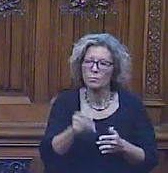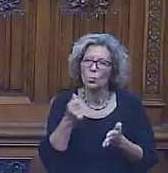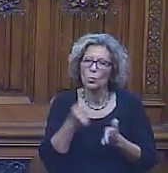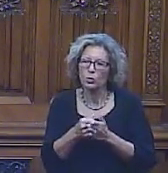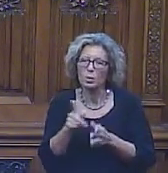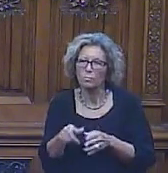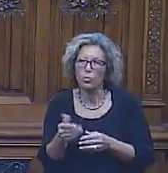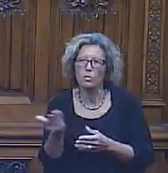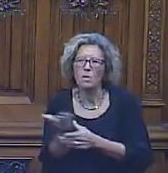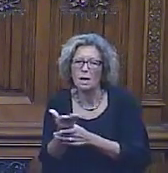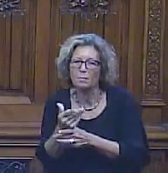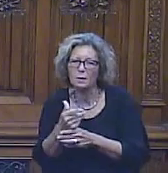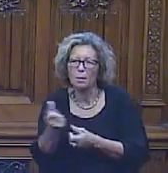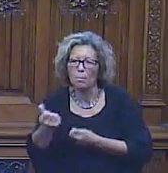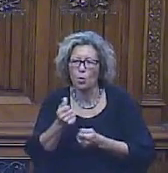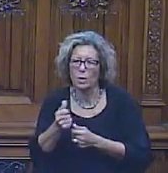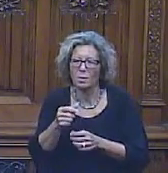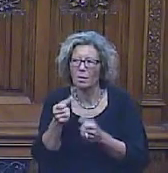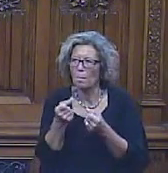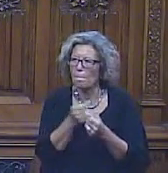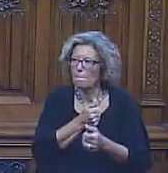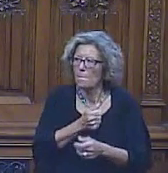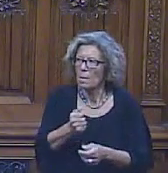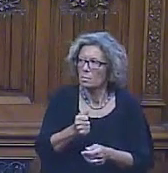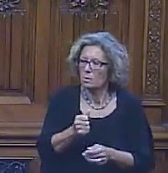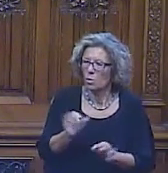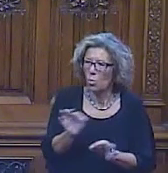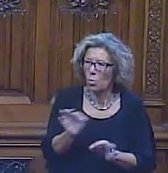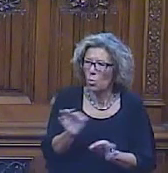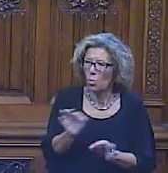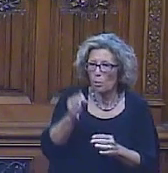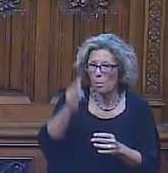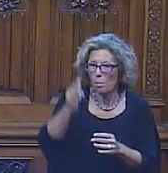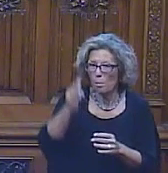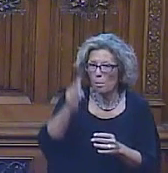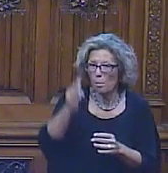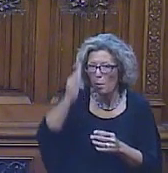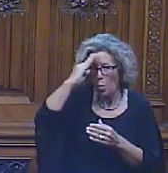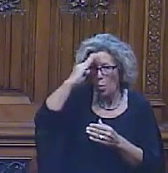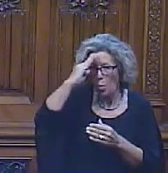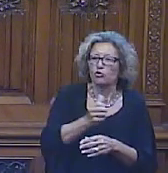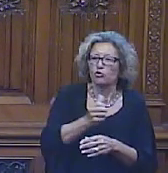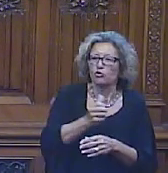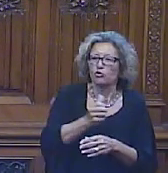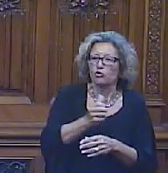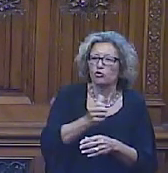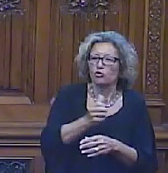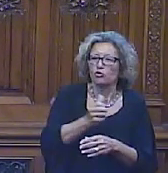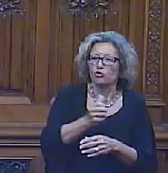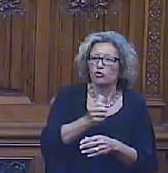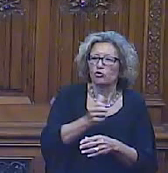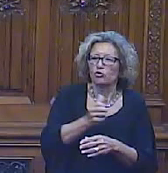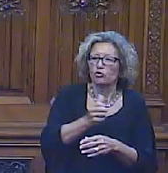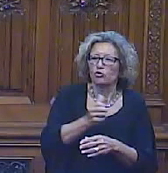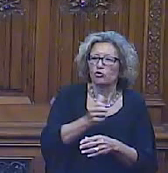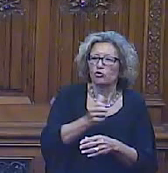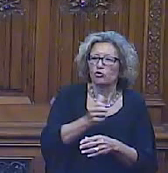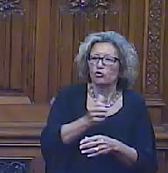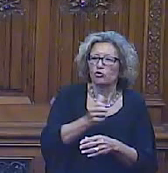Kosten von den Ärmsten Politik macht, egal ob Obdachlose, Suchtkranke,